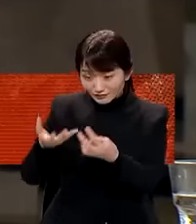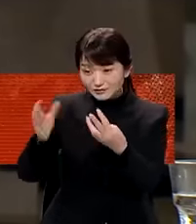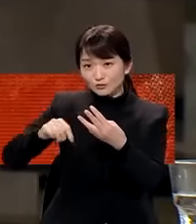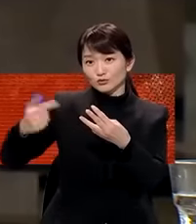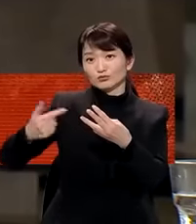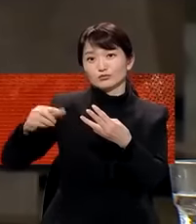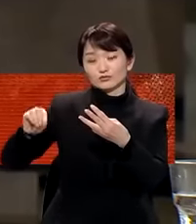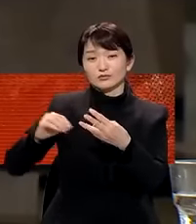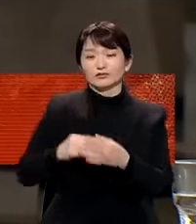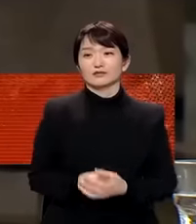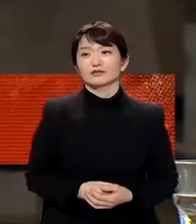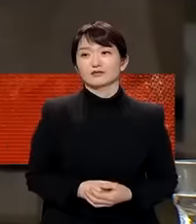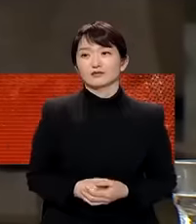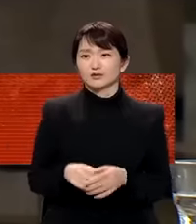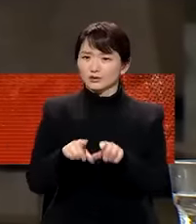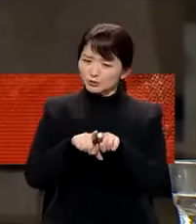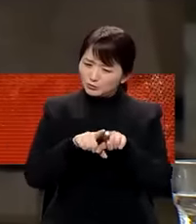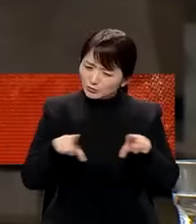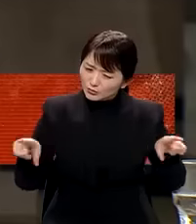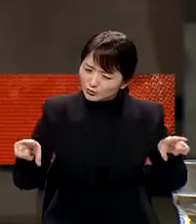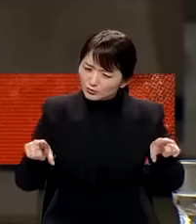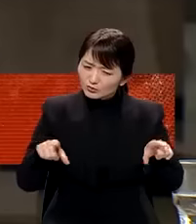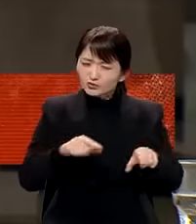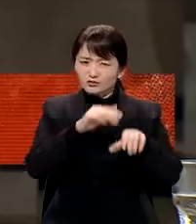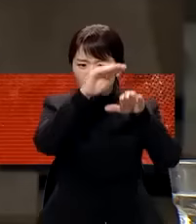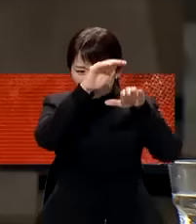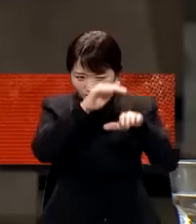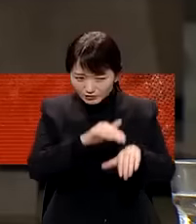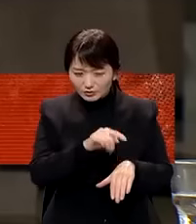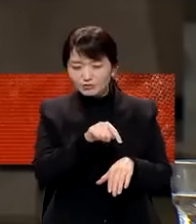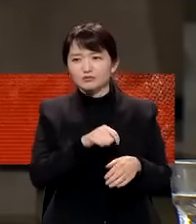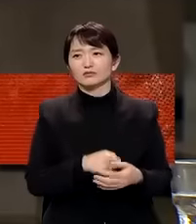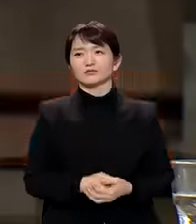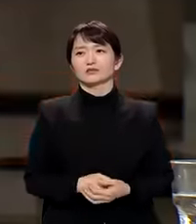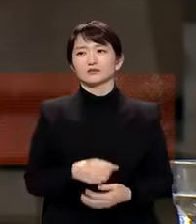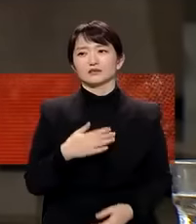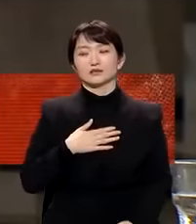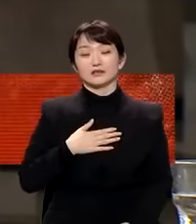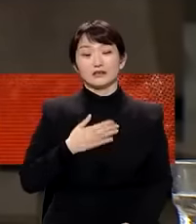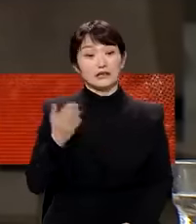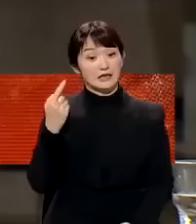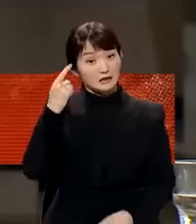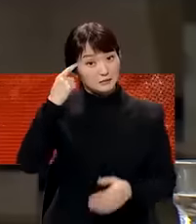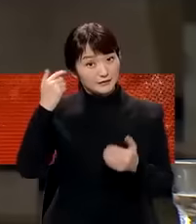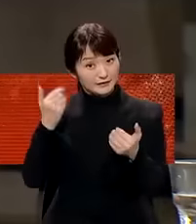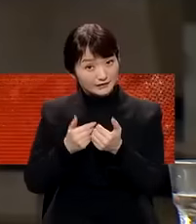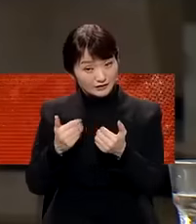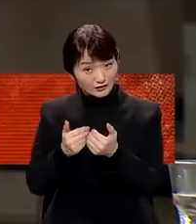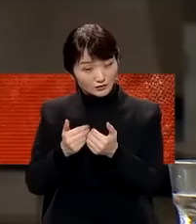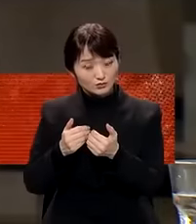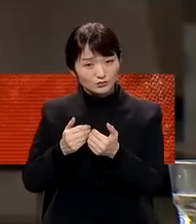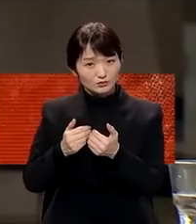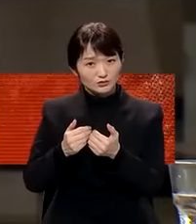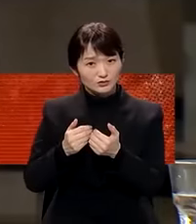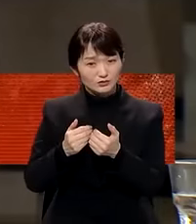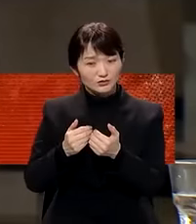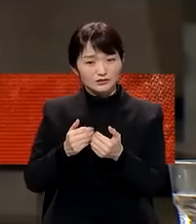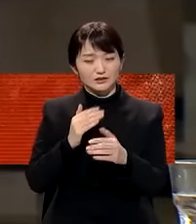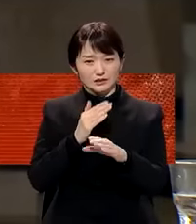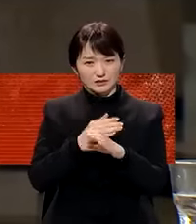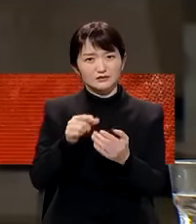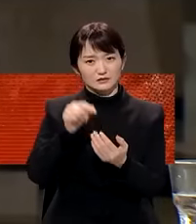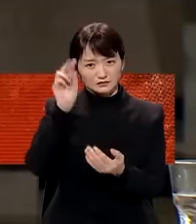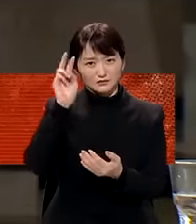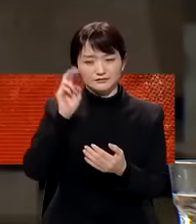사례가 뭐 보통 일반적인 거 같으면은 는 제가 아까 이제 그 반대쪽을 들었겠지만 사실 제가 볼